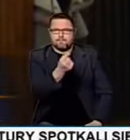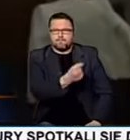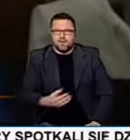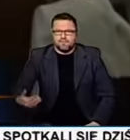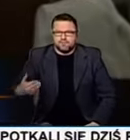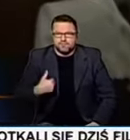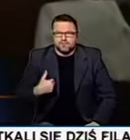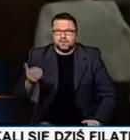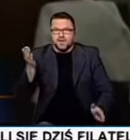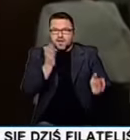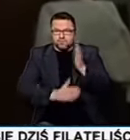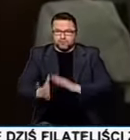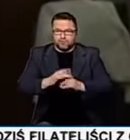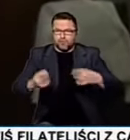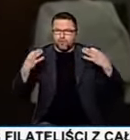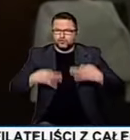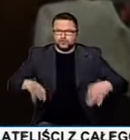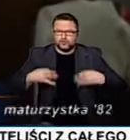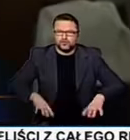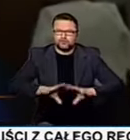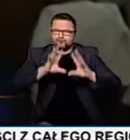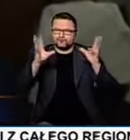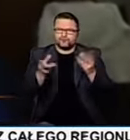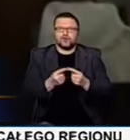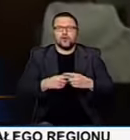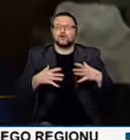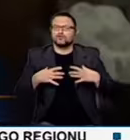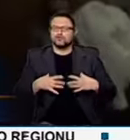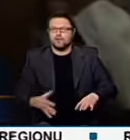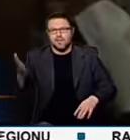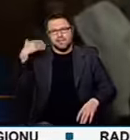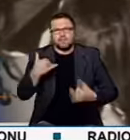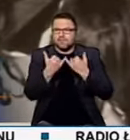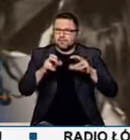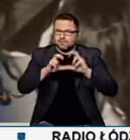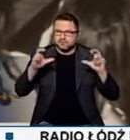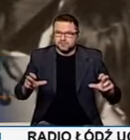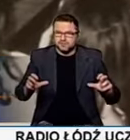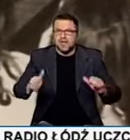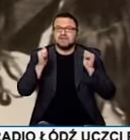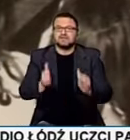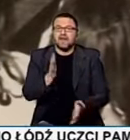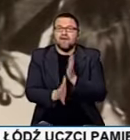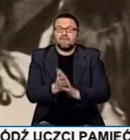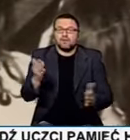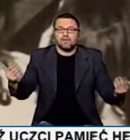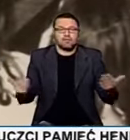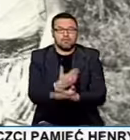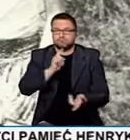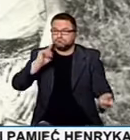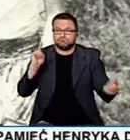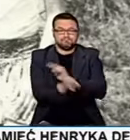dobrane. Przygotowane były stroje, na pewno dużo skromniejsze, bo takie były czasy. Stan wojenny pokrzyżował im